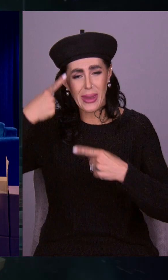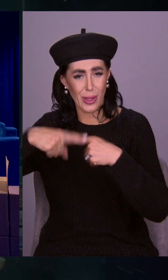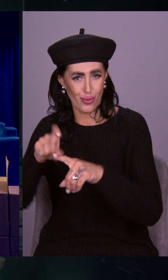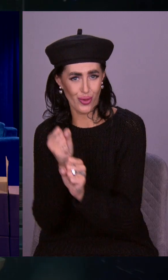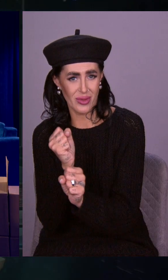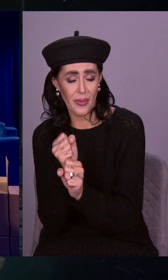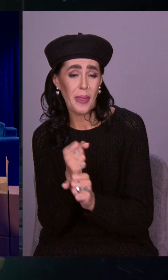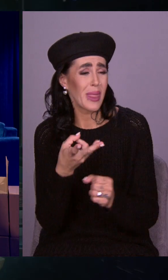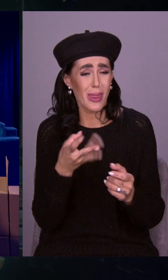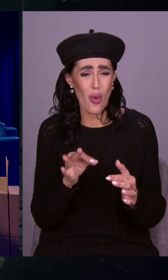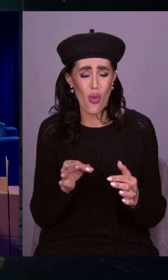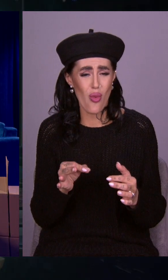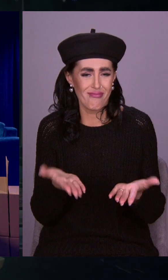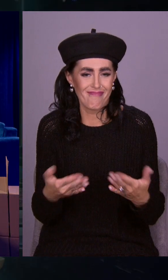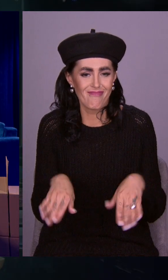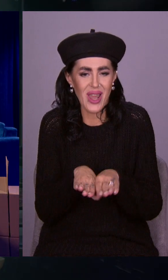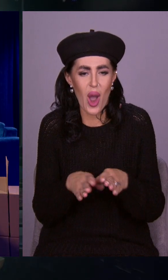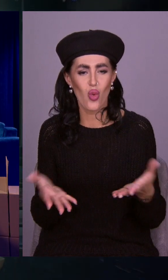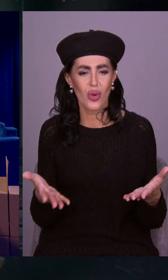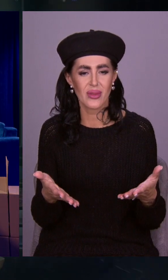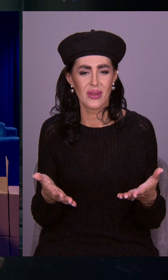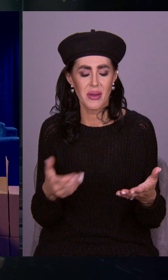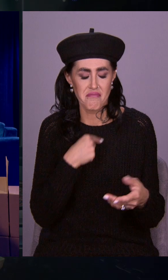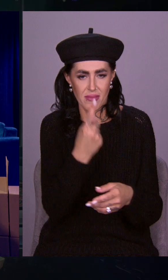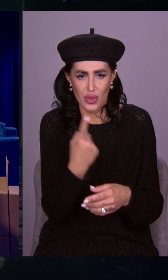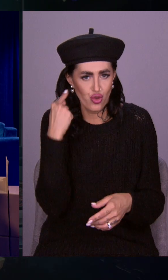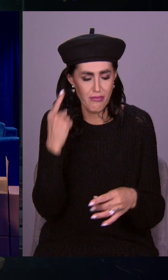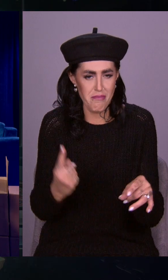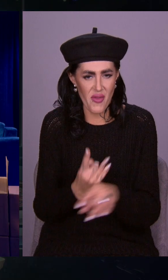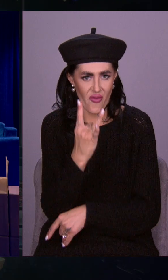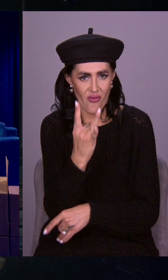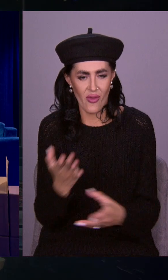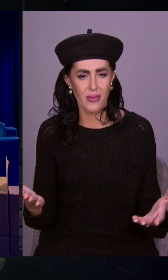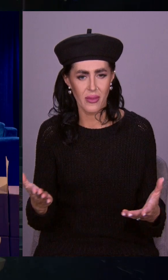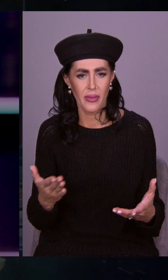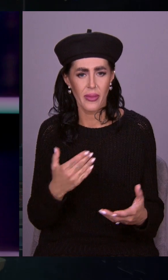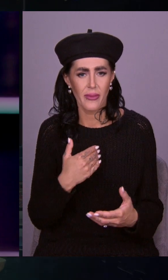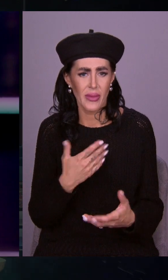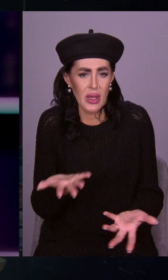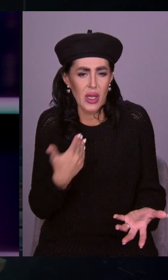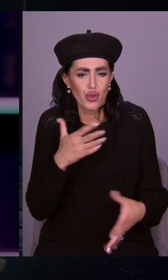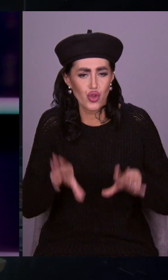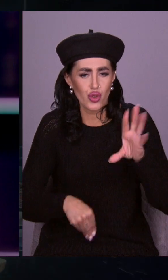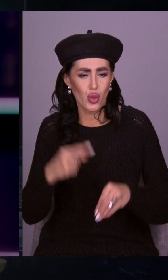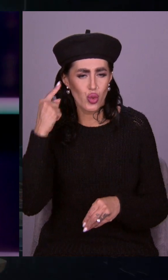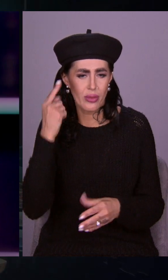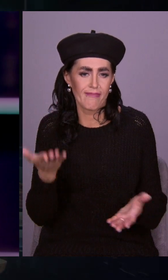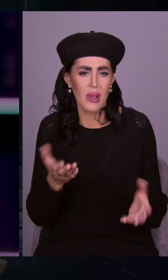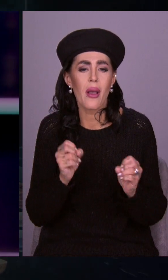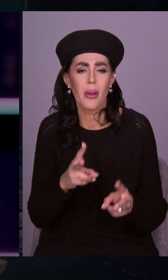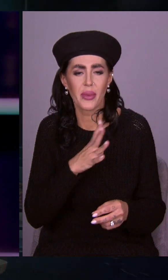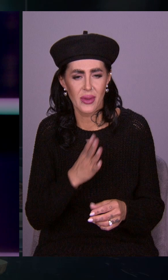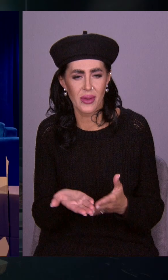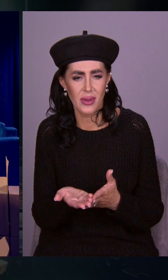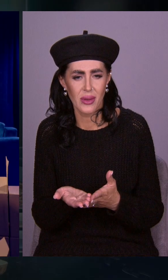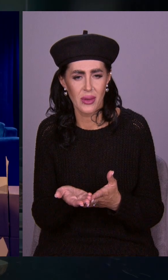це вперше взагалі такий запит. І я точно не надумаю, що тобі ніхто не накрутив, бо ти там